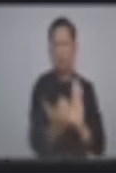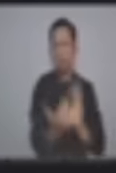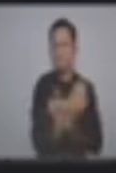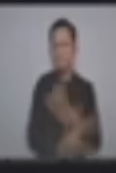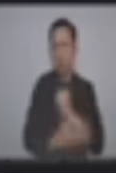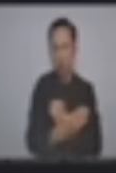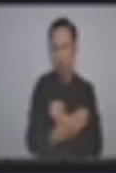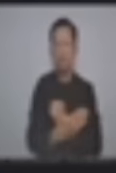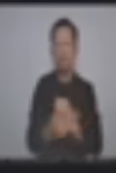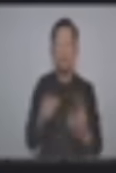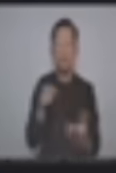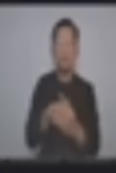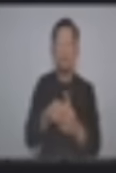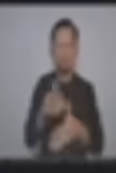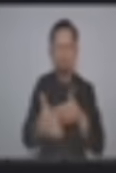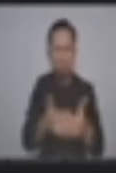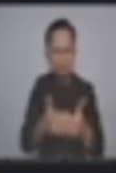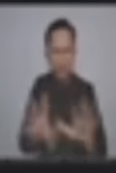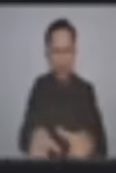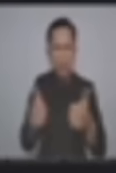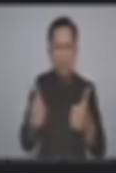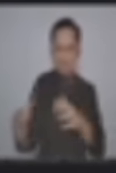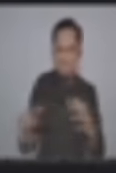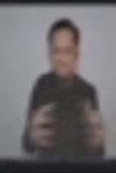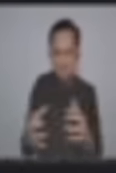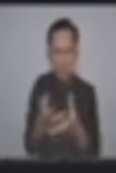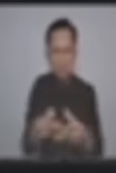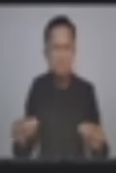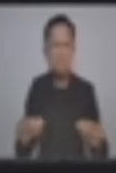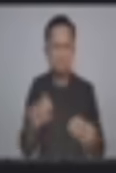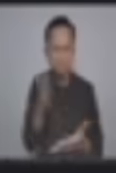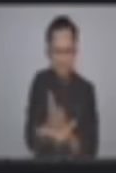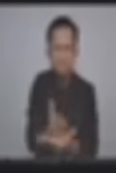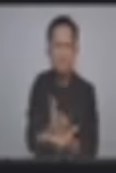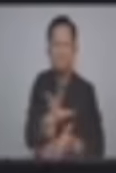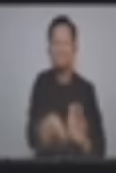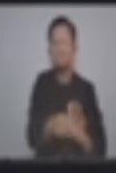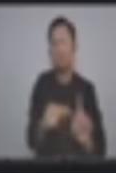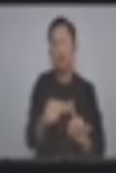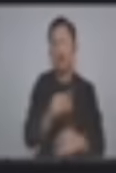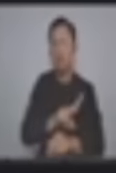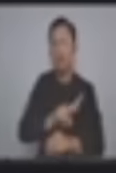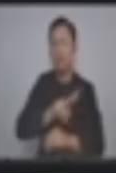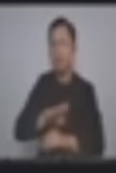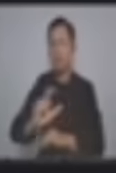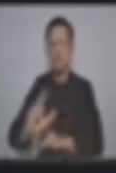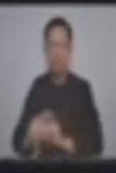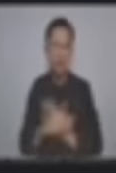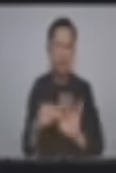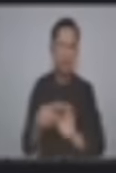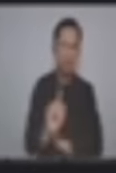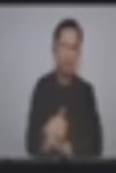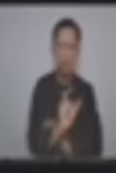perselisihan hasil perselisihan tentang hasil pemilihan umum sebagaimana termaktub dalam pasal 24c ayat 1 undang-undang Dasar